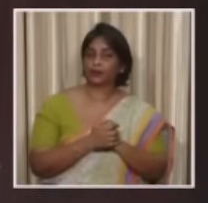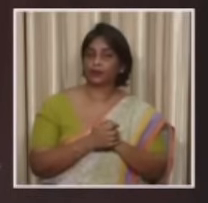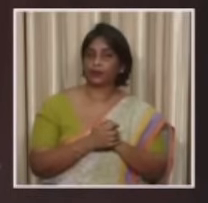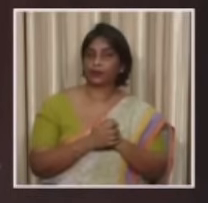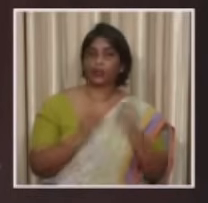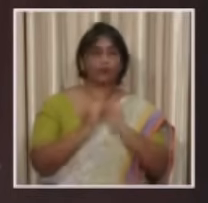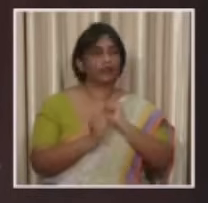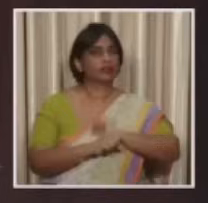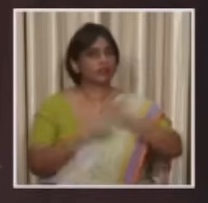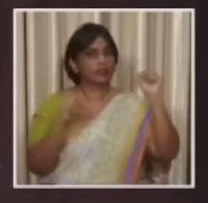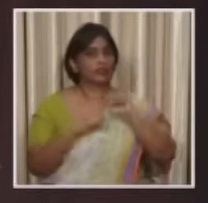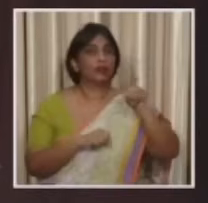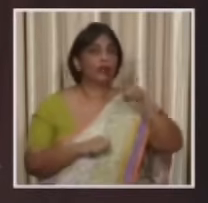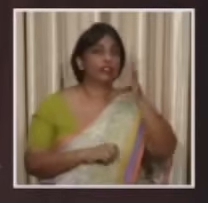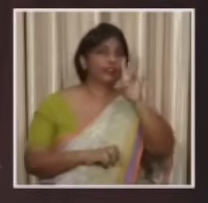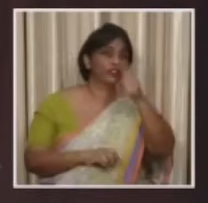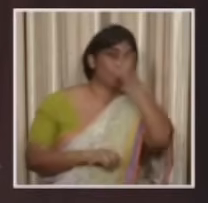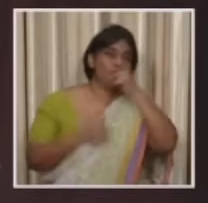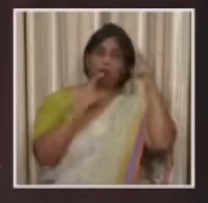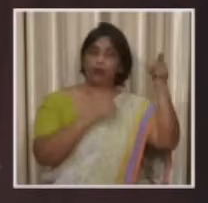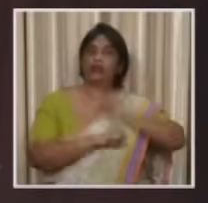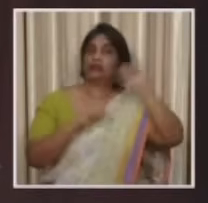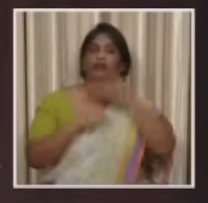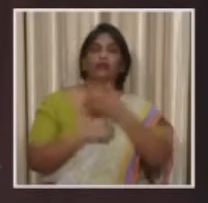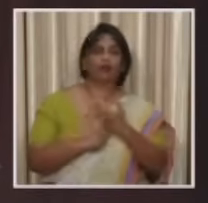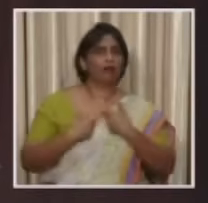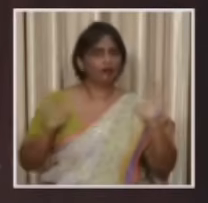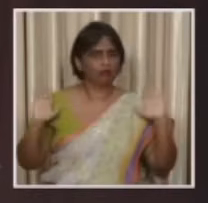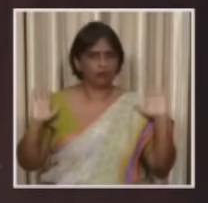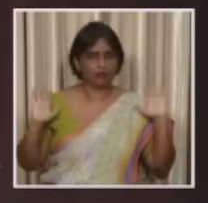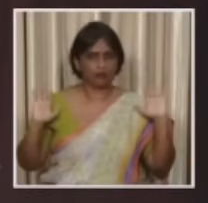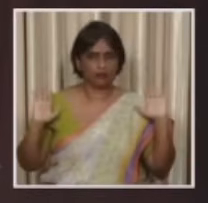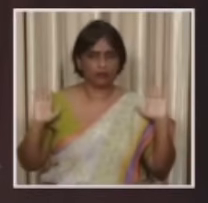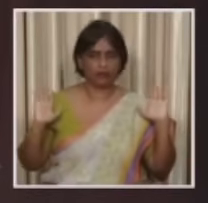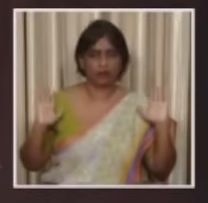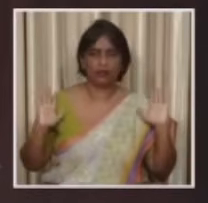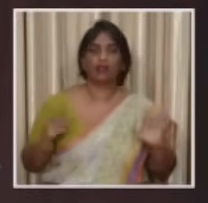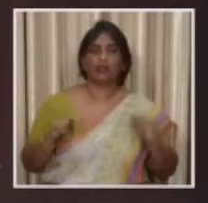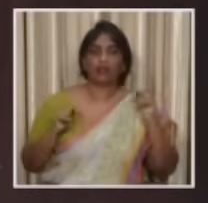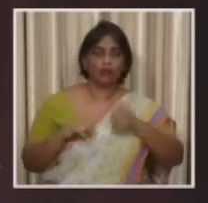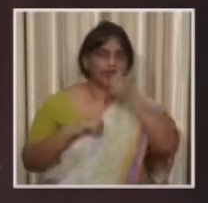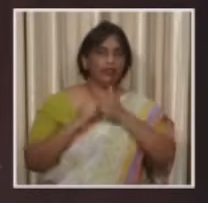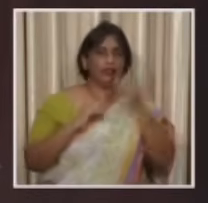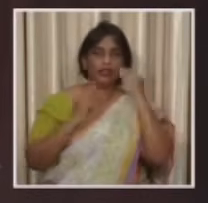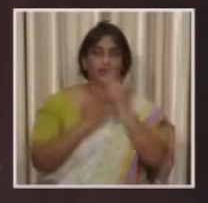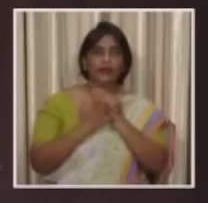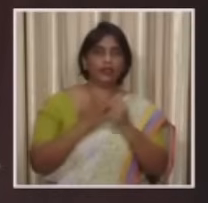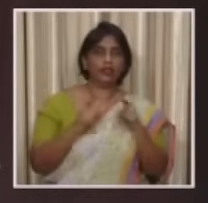මොකක් හරි වැඩ වර්ජනයක් කරනවට කියන්නේ 225ක් කියන්න ඕනේ කියලා. අපිවත් කියන්න ඕනේ නැහැ. මොකද අපි හොරු මංකොල්ලකාරෝ